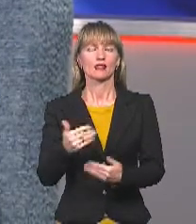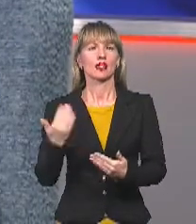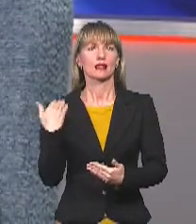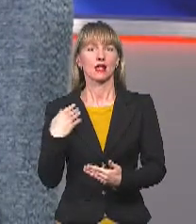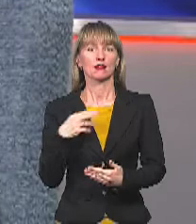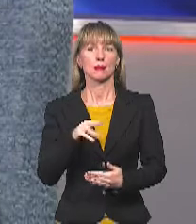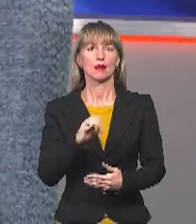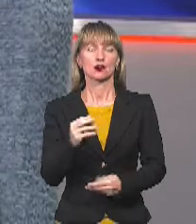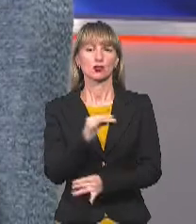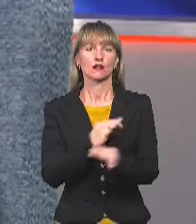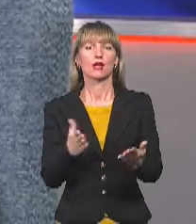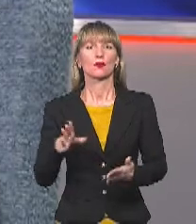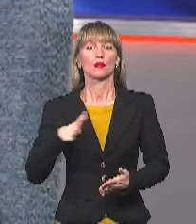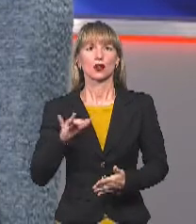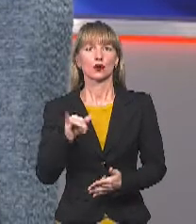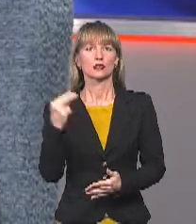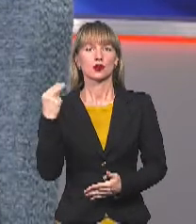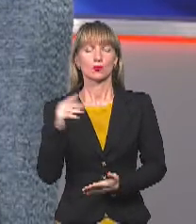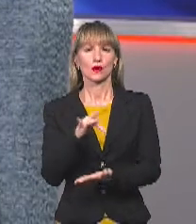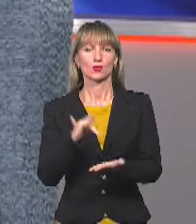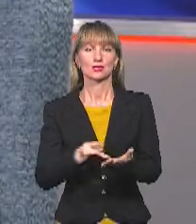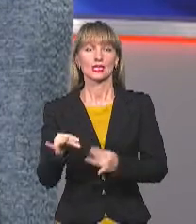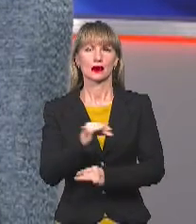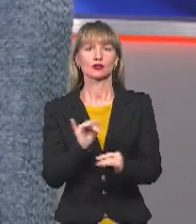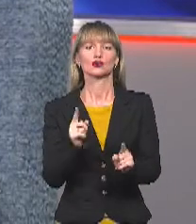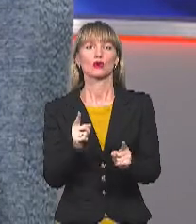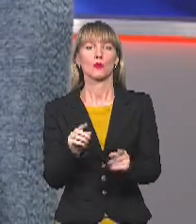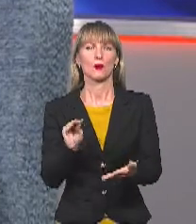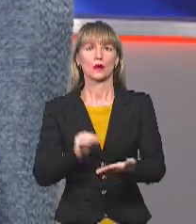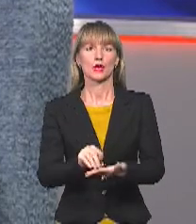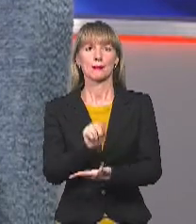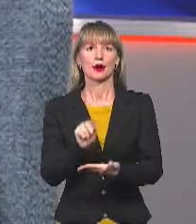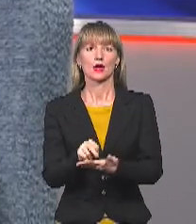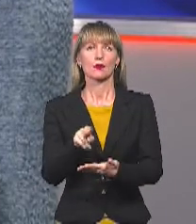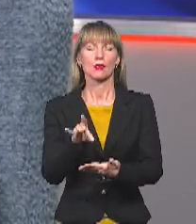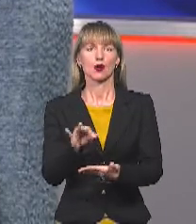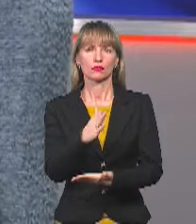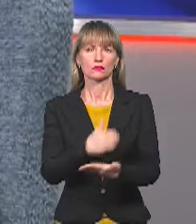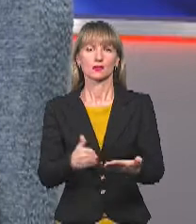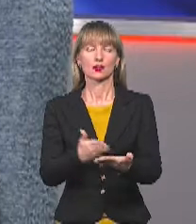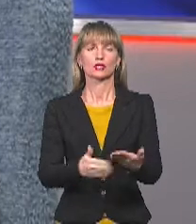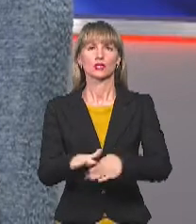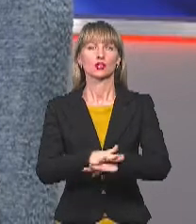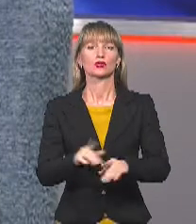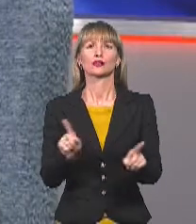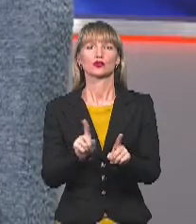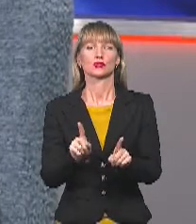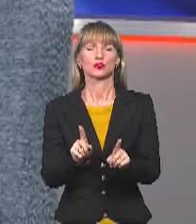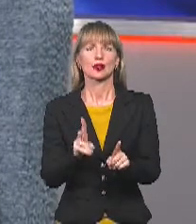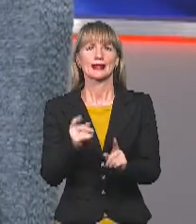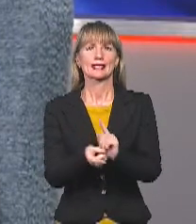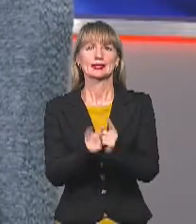нещодавній прес-конференції, яка відбулася у Запорізькій міськраді. Чому постало питання про ліквідацію ринку? Що на